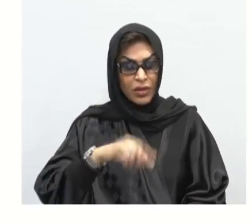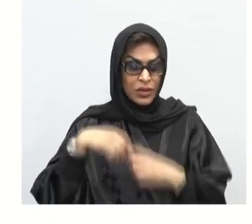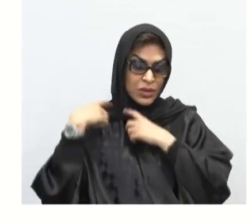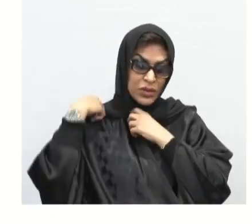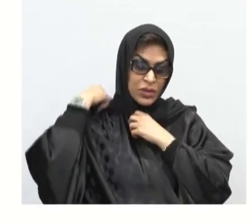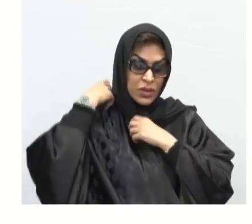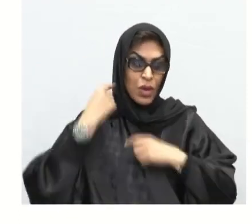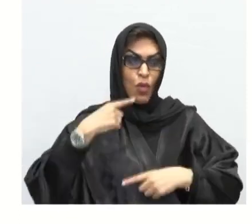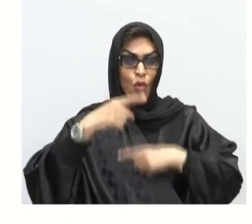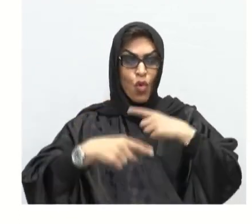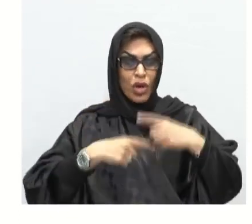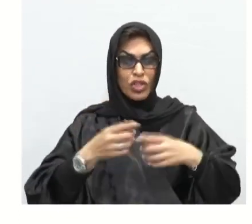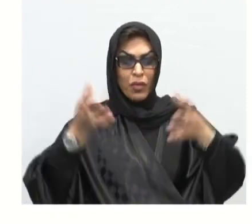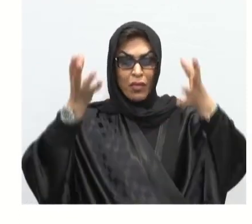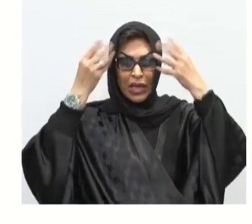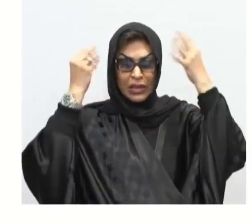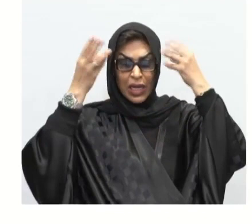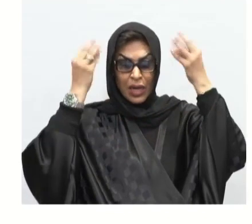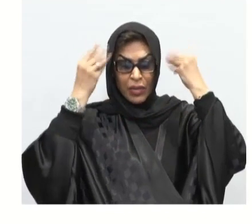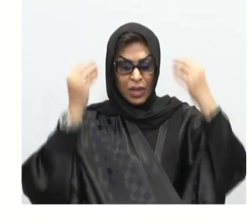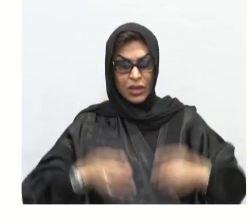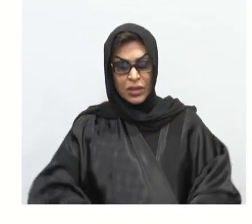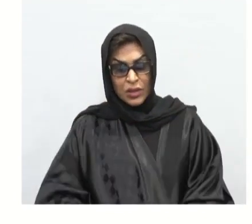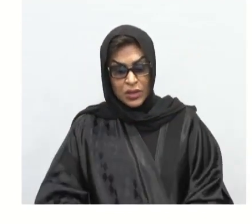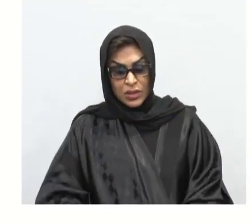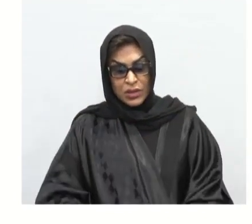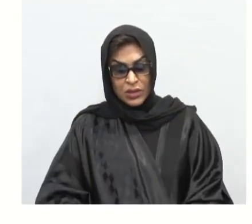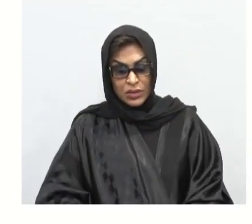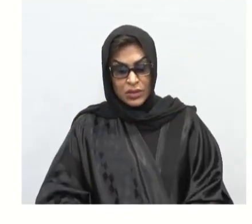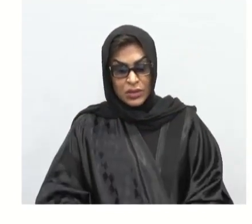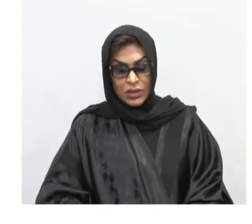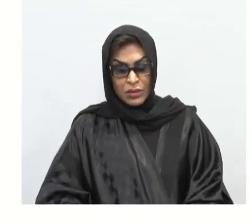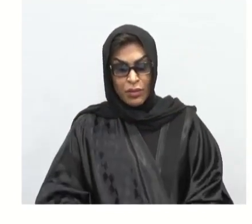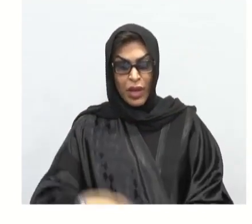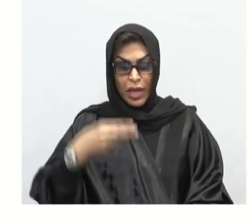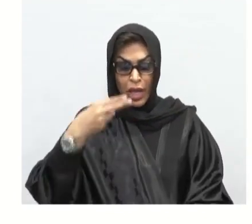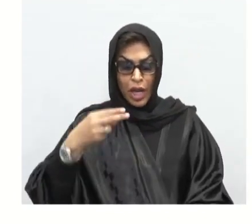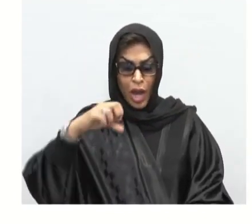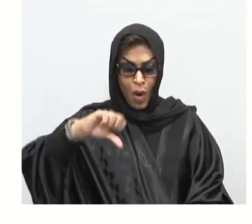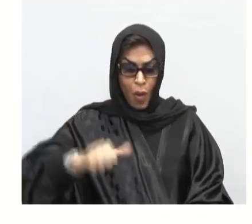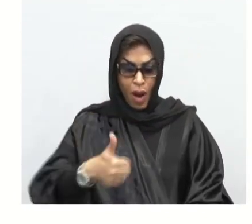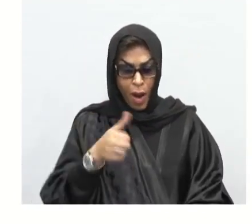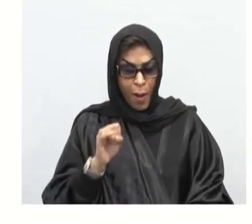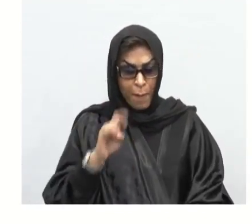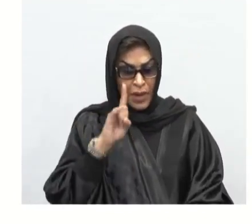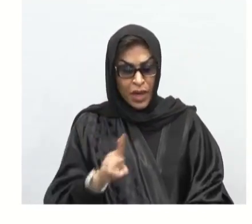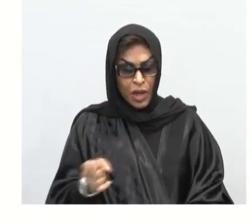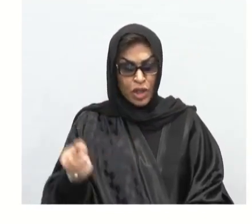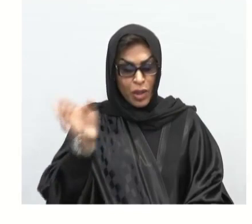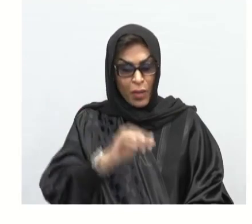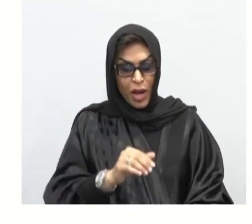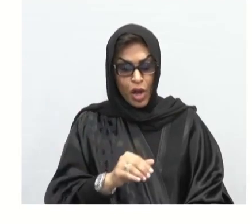نقوم بمراجعه ما تعلمناه عبر بعض الخرائط المفاهيميه حول العوامل التي تبقي الكواكب في ذلك